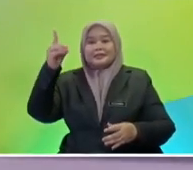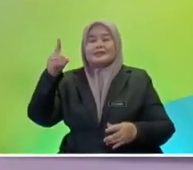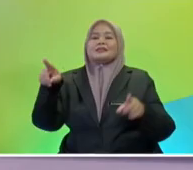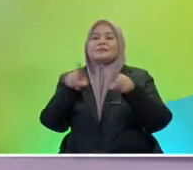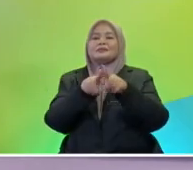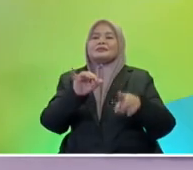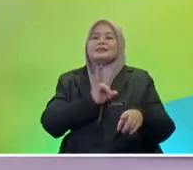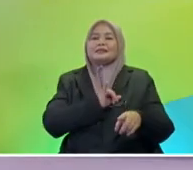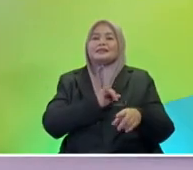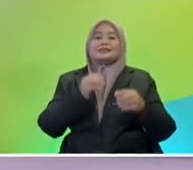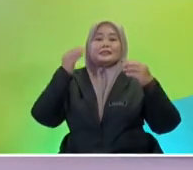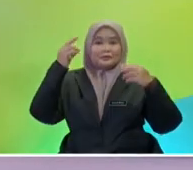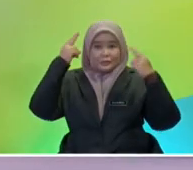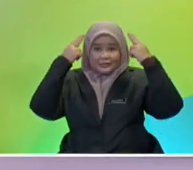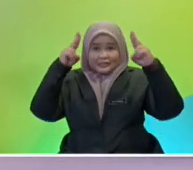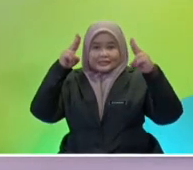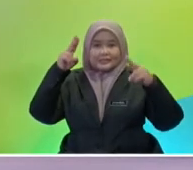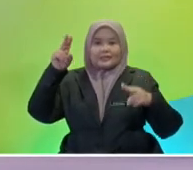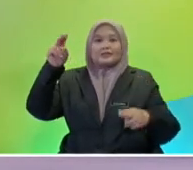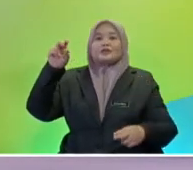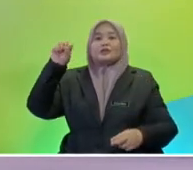pada hari ini Ustadzah